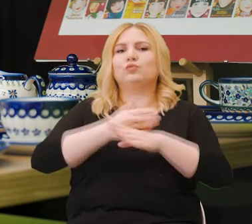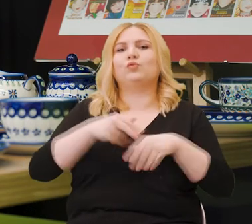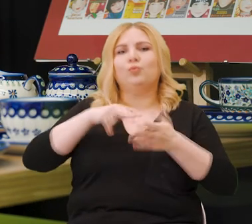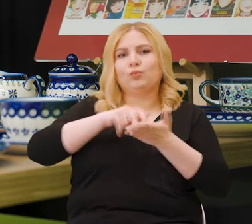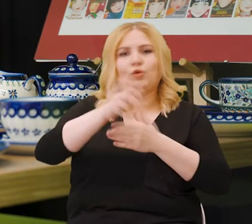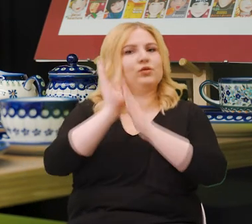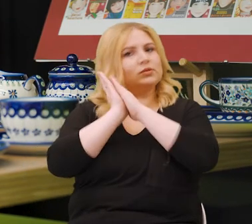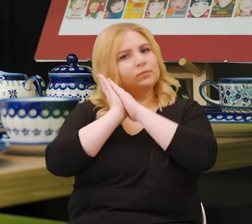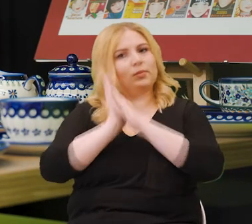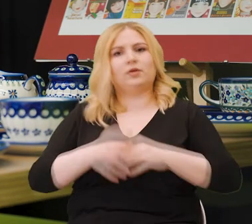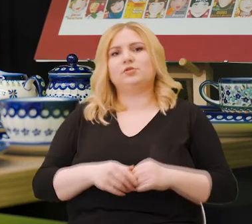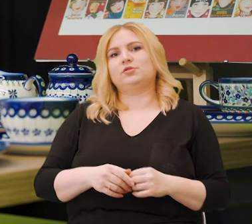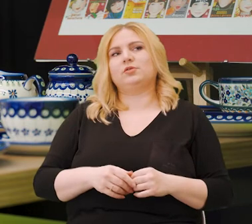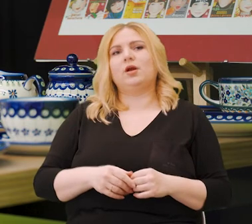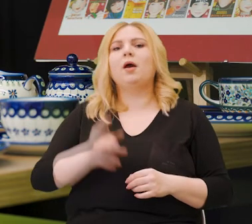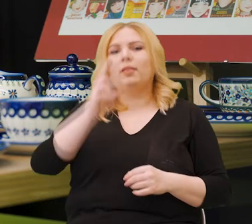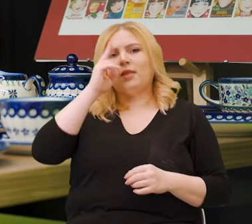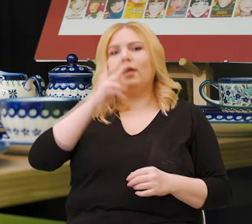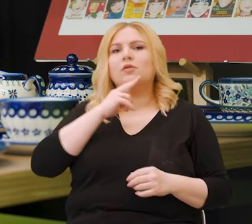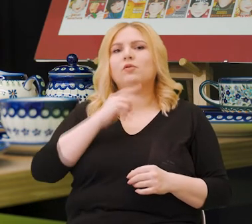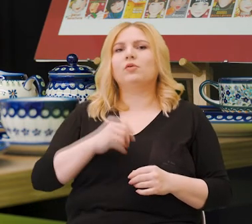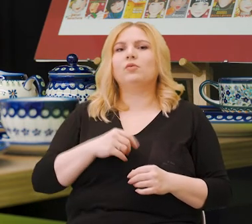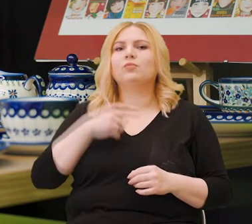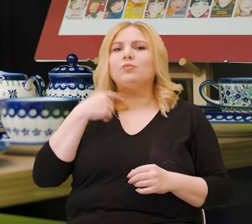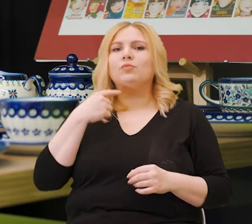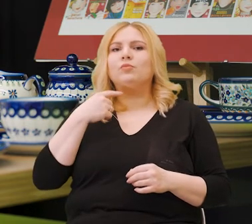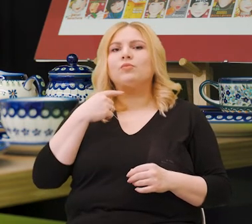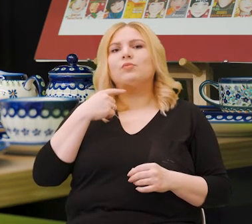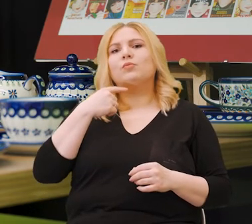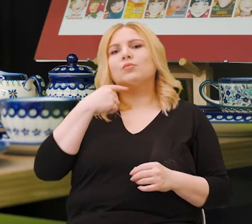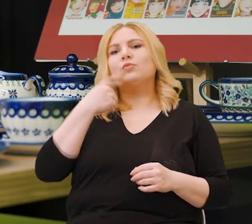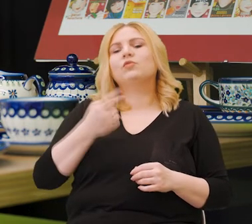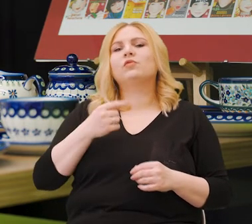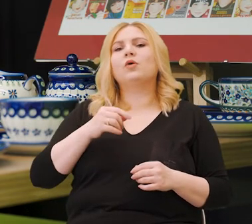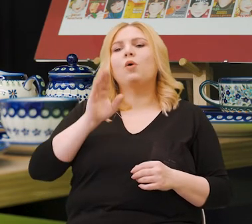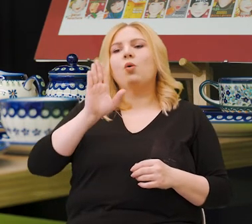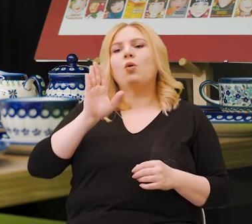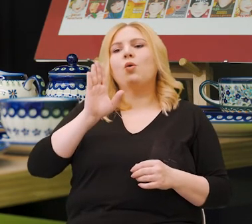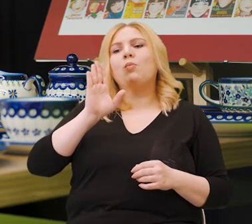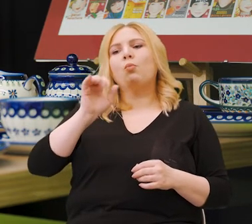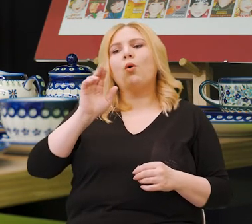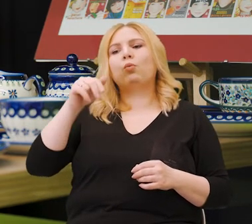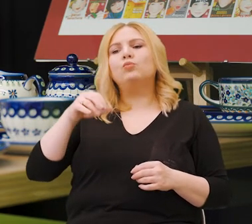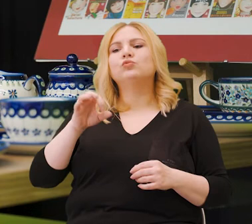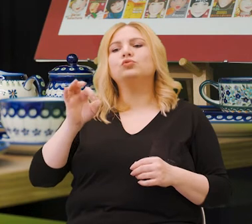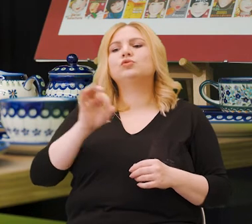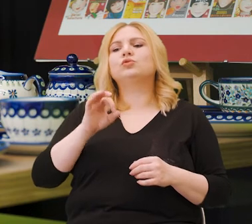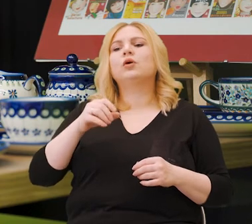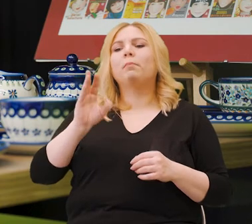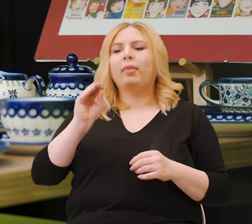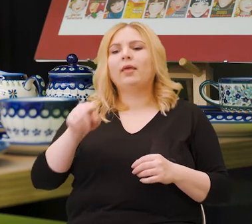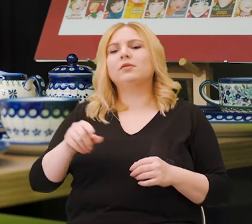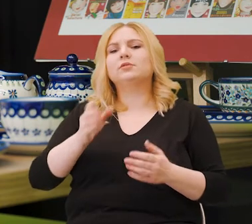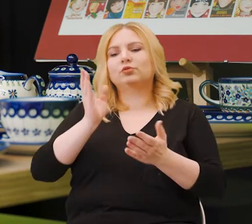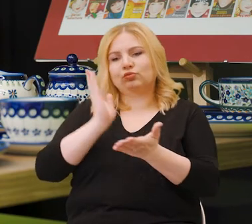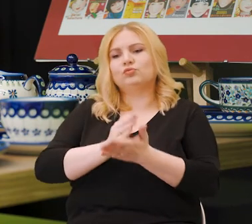spać. Mały kompromis ze strony ojca. Bobuś, który poczuł się lepiej, został